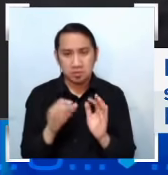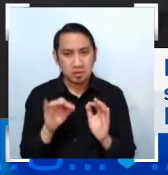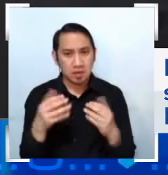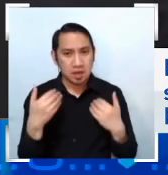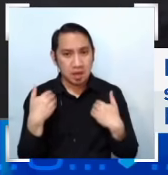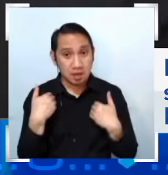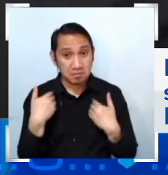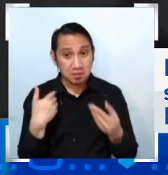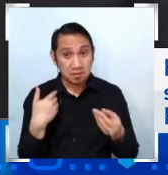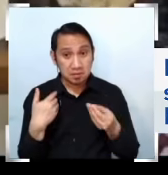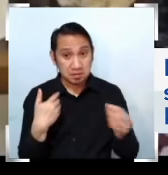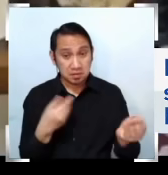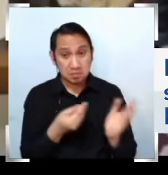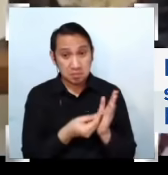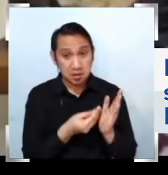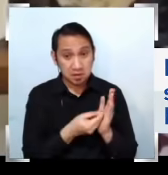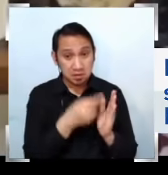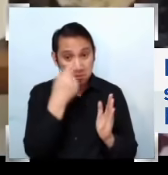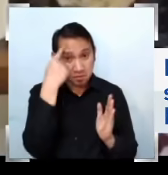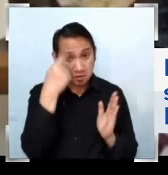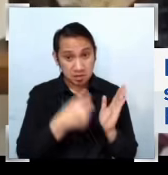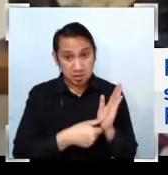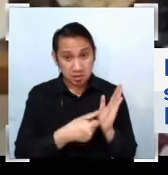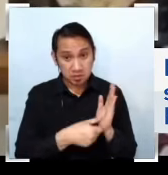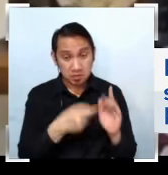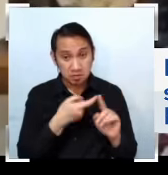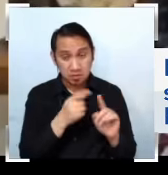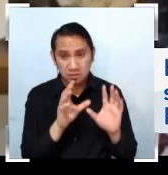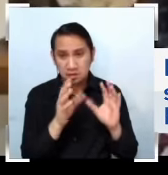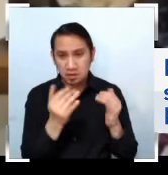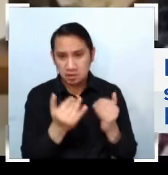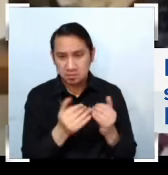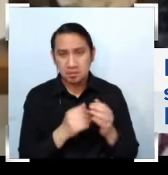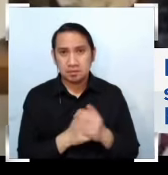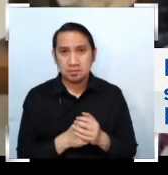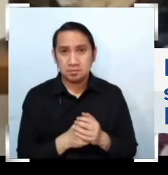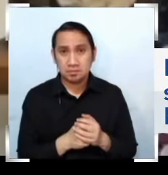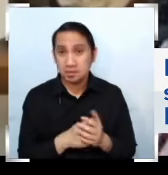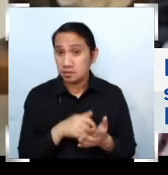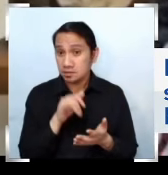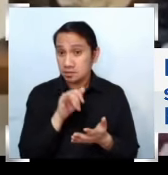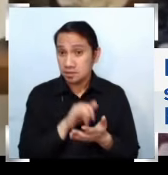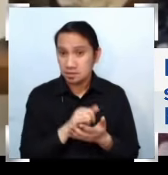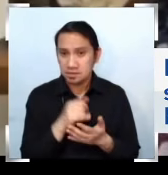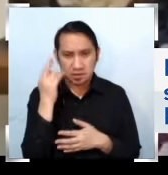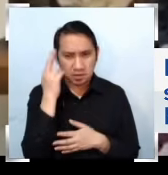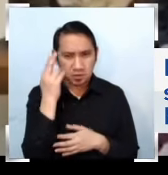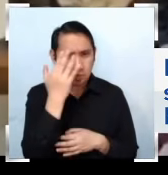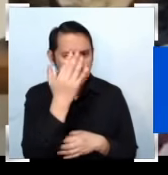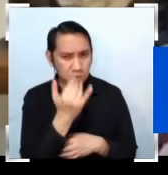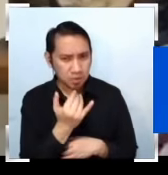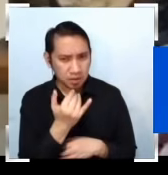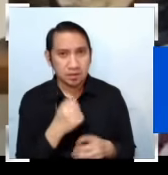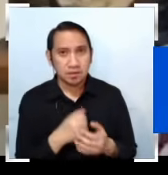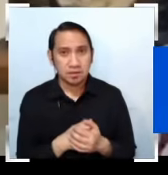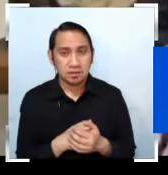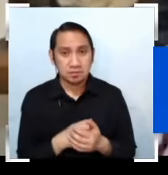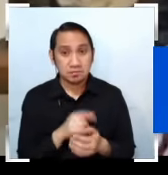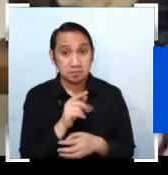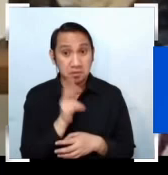mula sa nasabing kumpanya. Ito ba ang dahilan kung bakit kahapon hindi napigilan ni Presidente